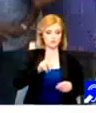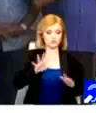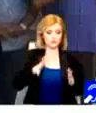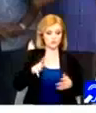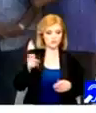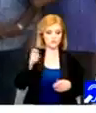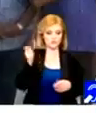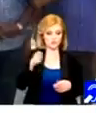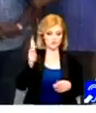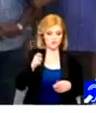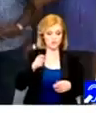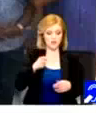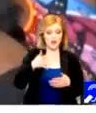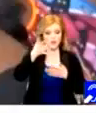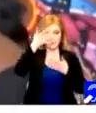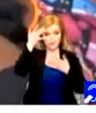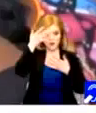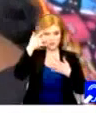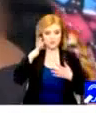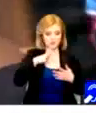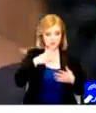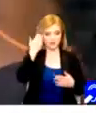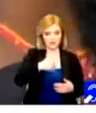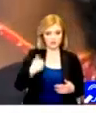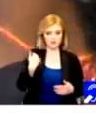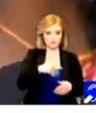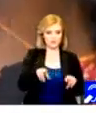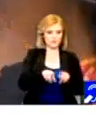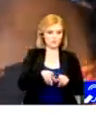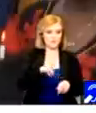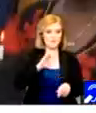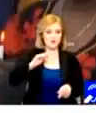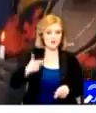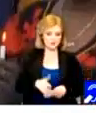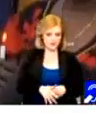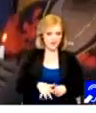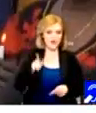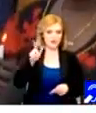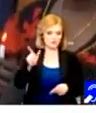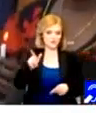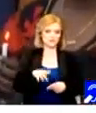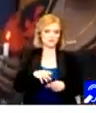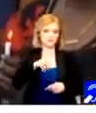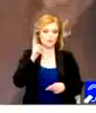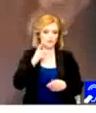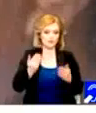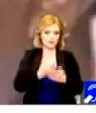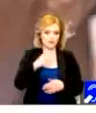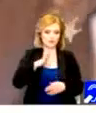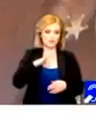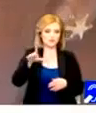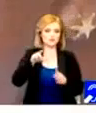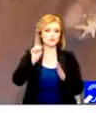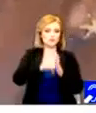Duminica Paștilor Catolice ar fi fost o răzbunare pentru masacrul din Noua Zeelandă, când 50 de oameni au fost uciși în 2 moschei.